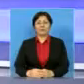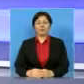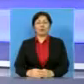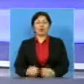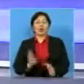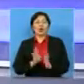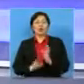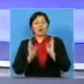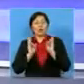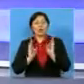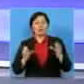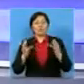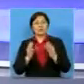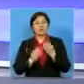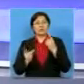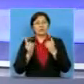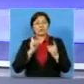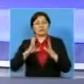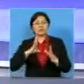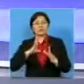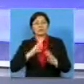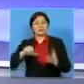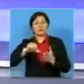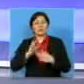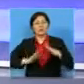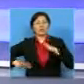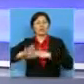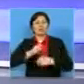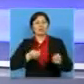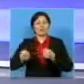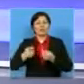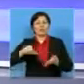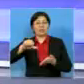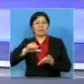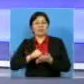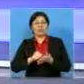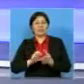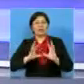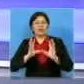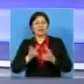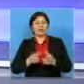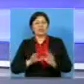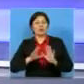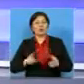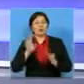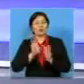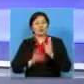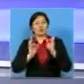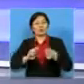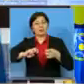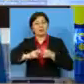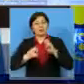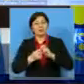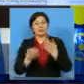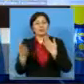Ұжымдық қауіпсіздік кеңесінің сессиясы өтті. Саммитке мүше елдердің басшылары қатысты. Тараптар халықаралық және өңірлік қауіпсіздік мәселелері жөнінде